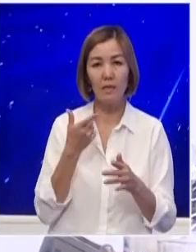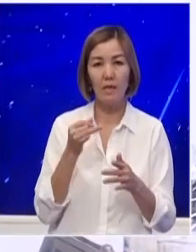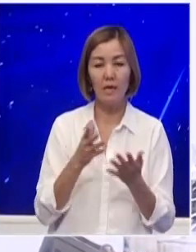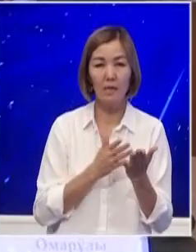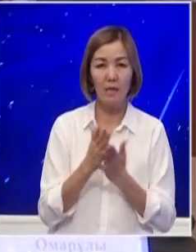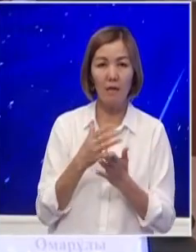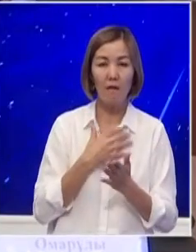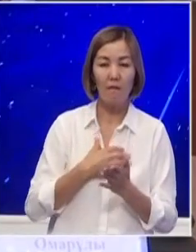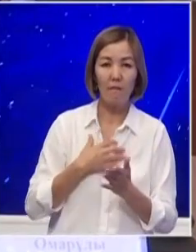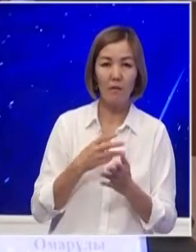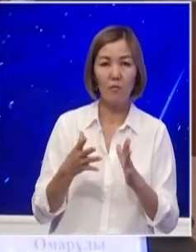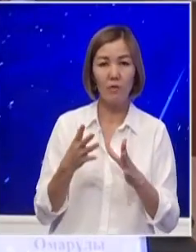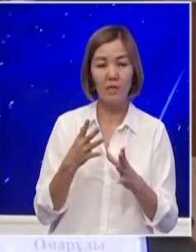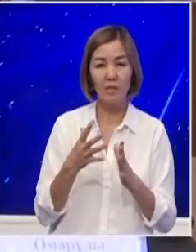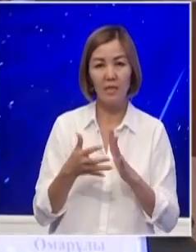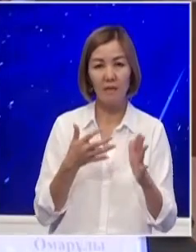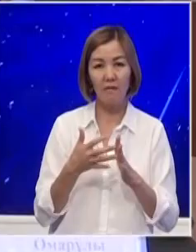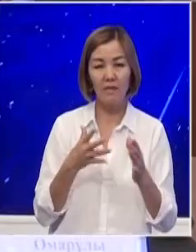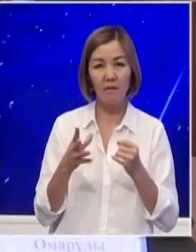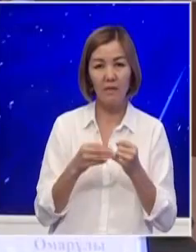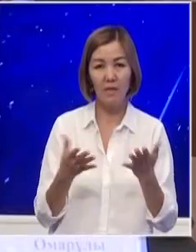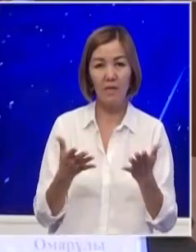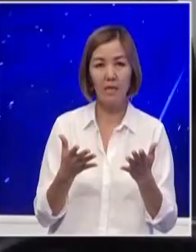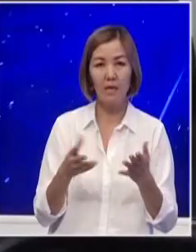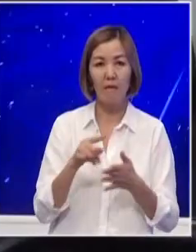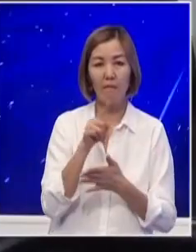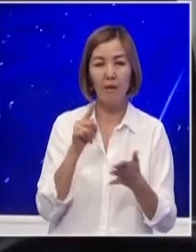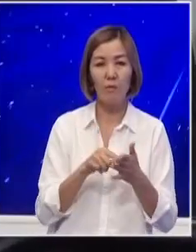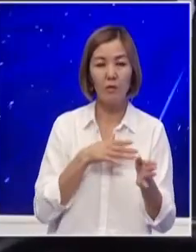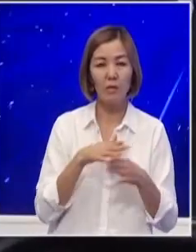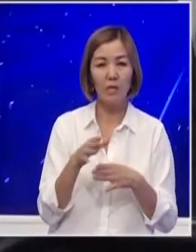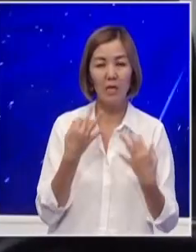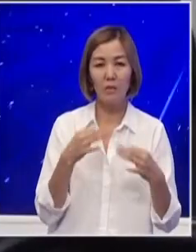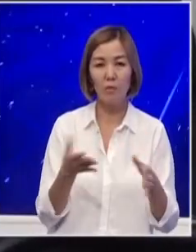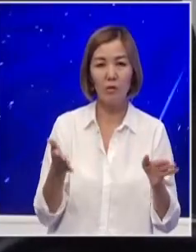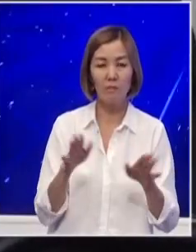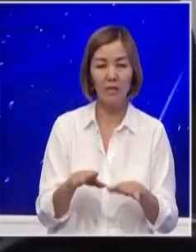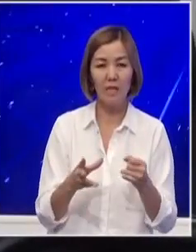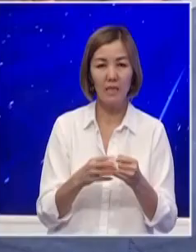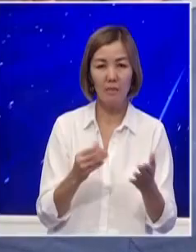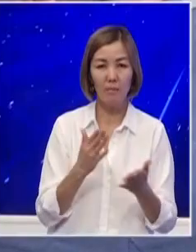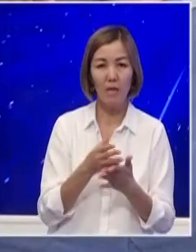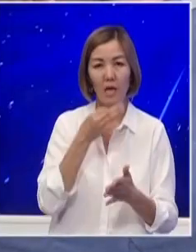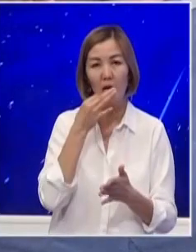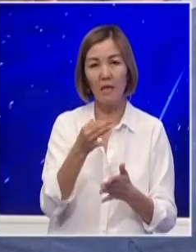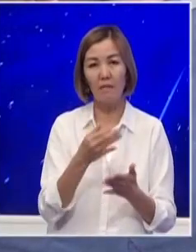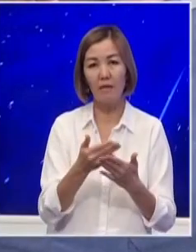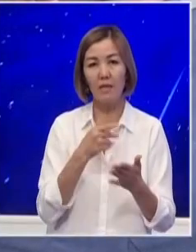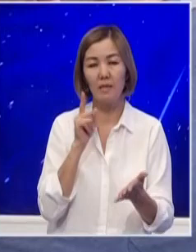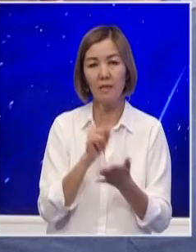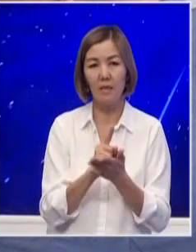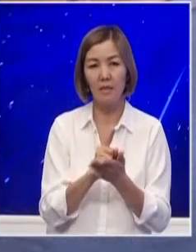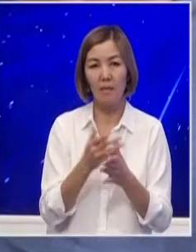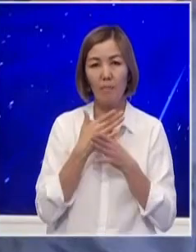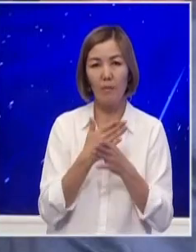остро волнует проблема дефицита пастбищных угодий, а также вопрос неиспользованных земель. По словам ответственных лиц, перед ними стоит задача